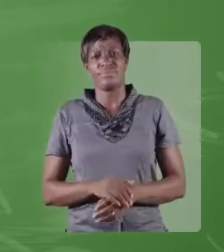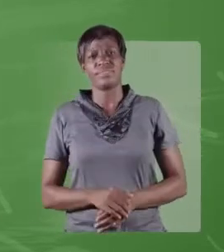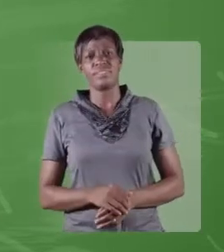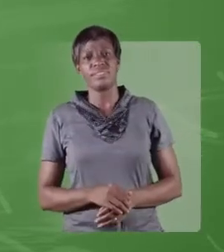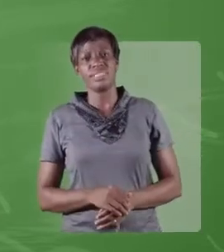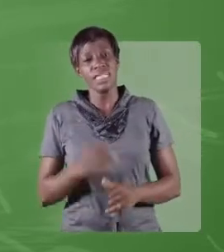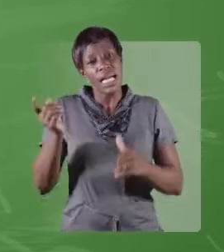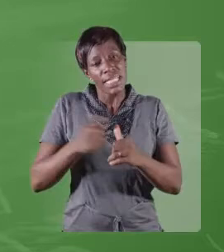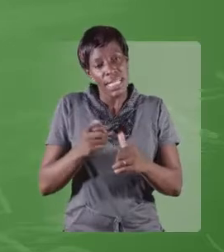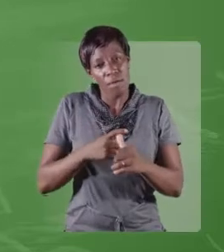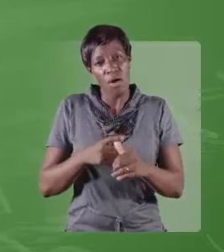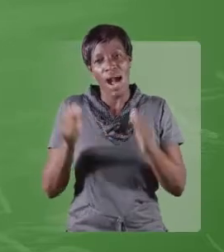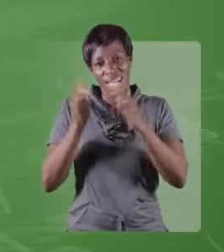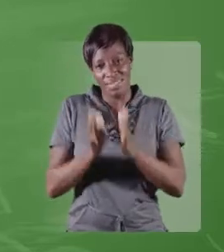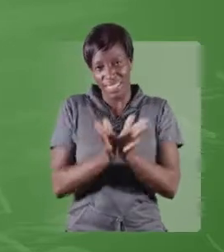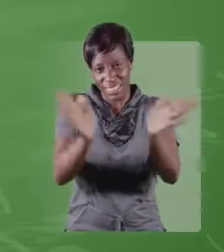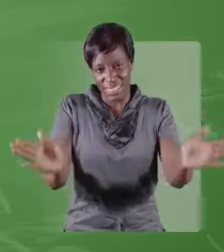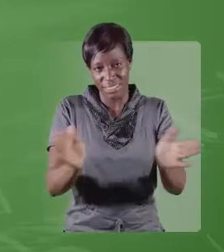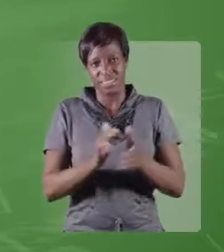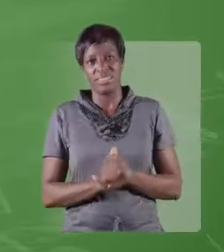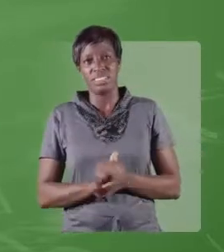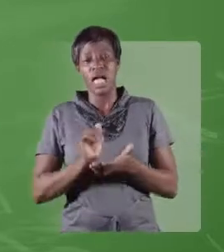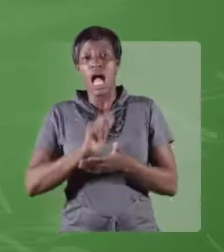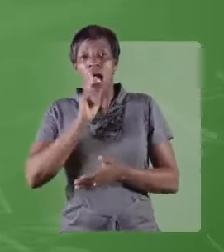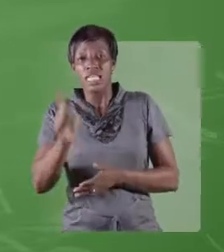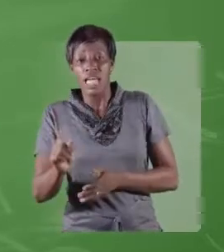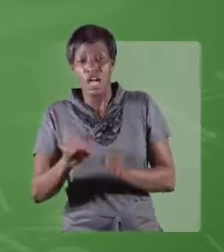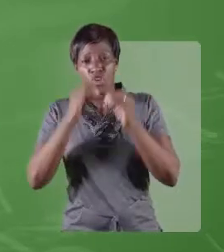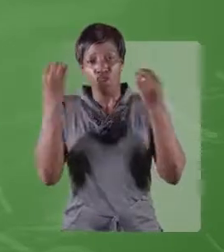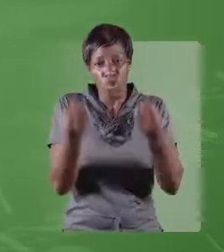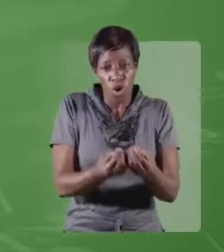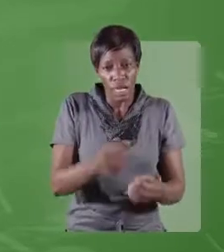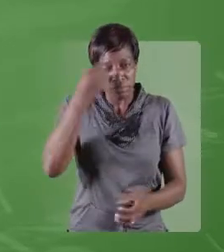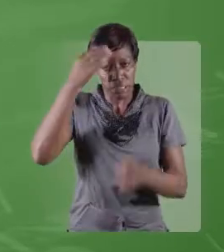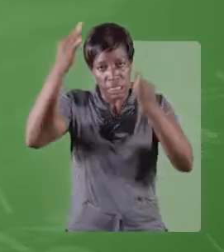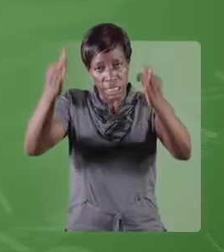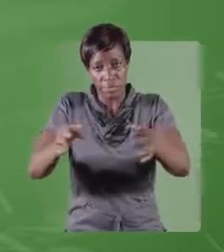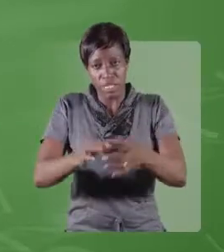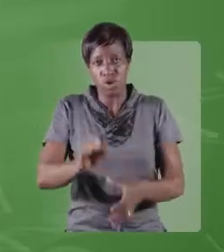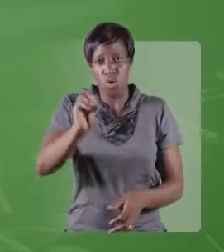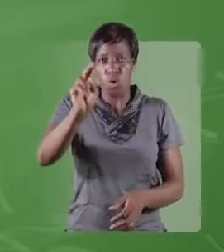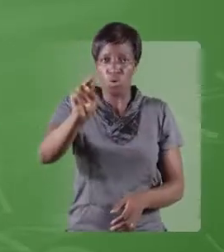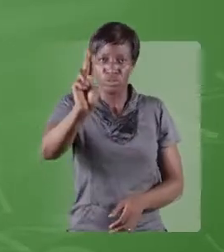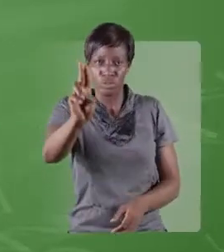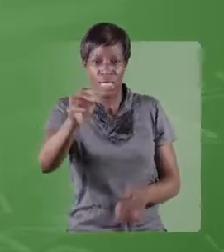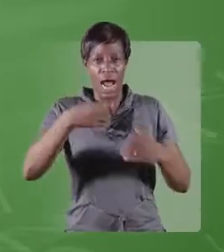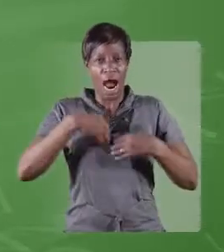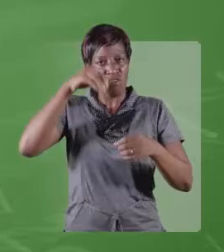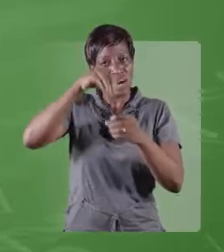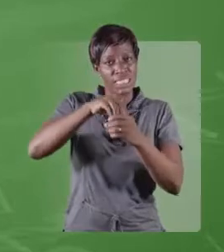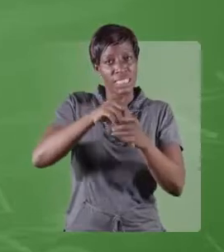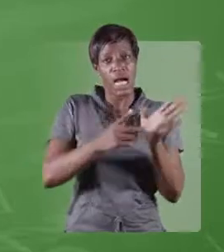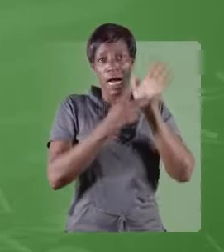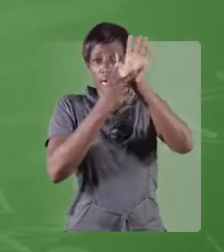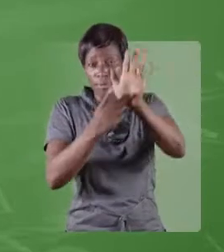D'abord, l'Assemblée générale. C'est l'organe de délibération de l'ONU. Elle est composée des